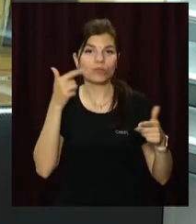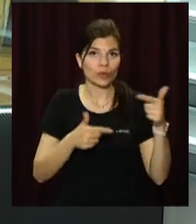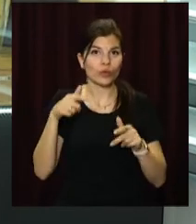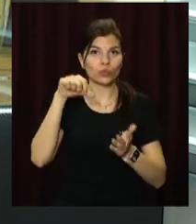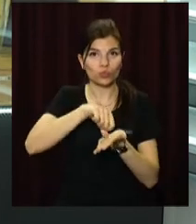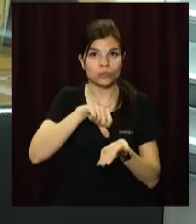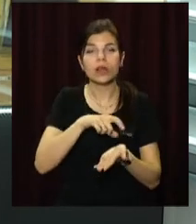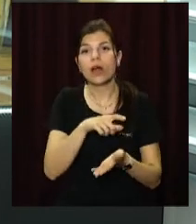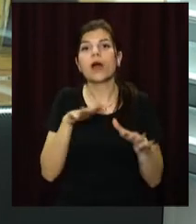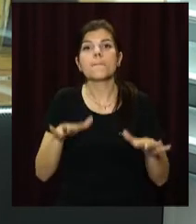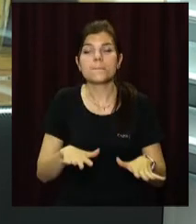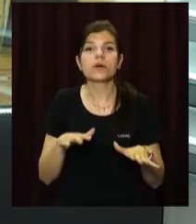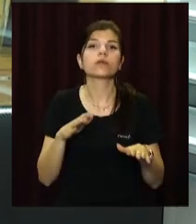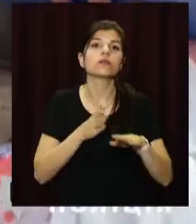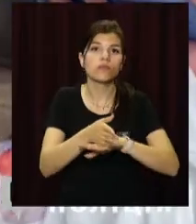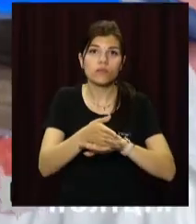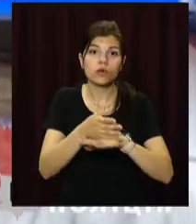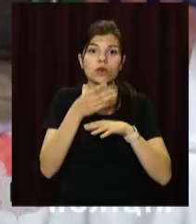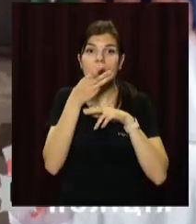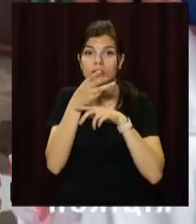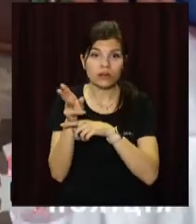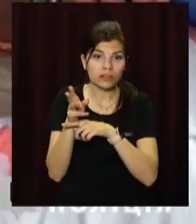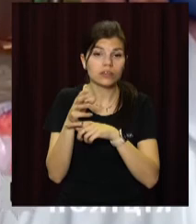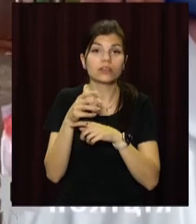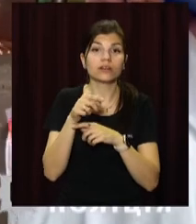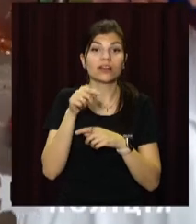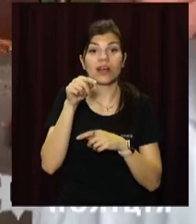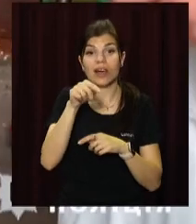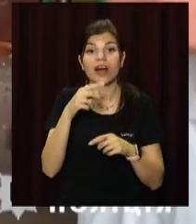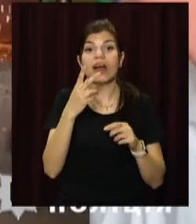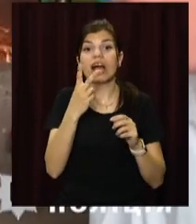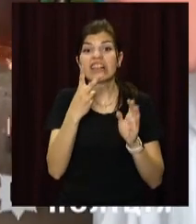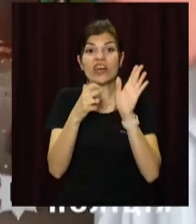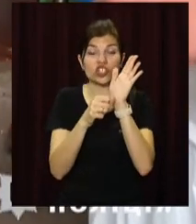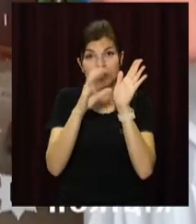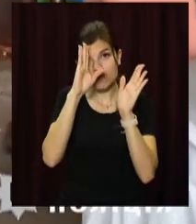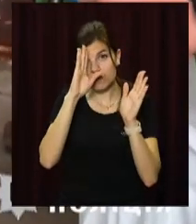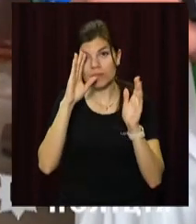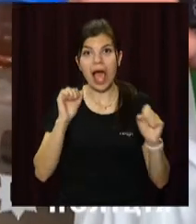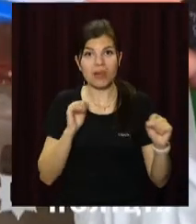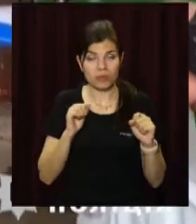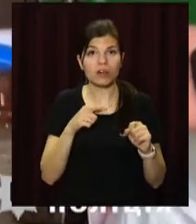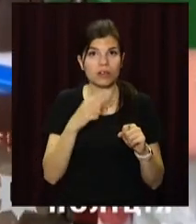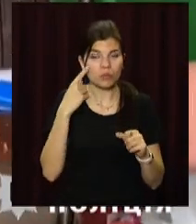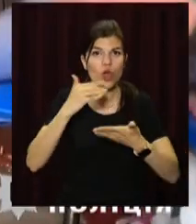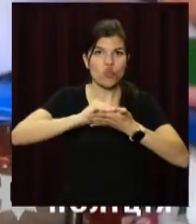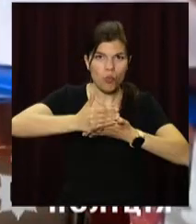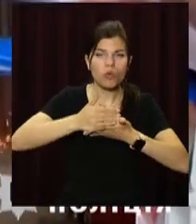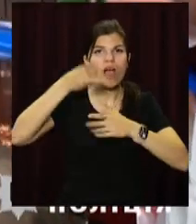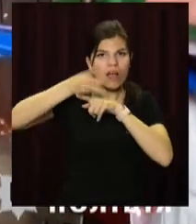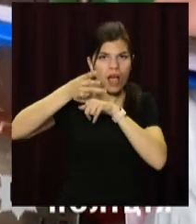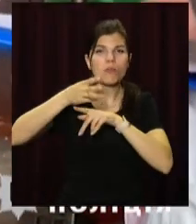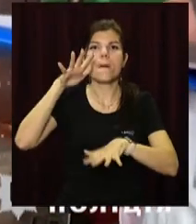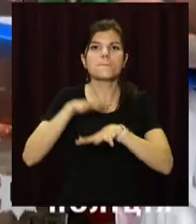час обшуку за місцем розташування студії та у квартирі 26-річного адміністратора правоохоронці вилучили ноутбуки,